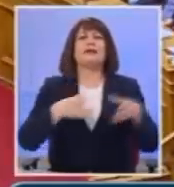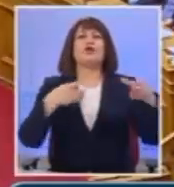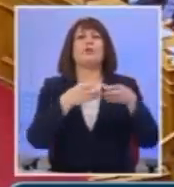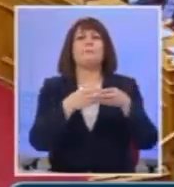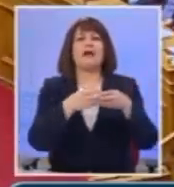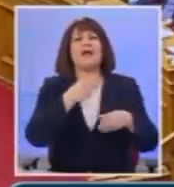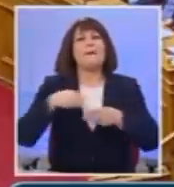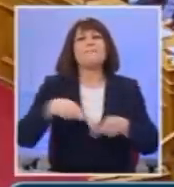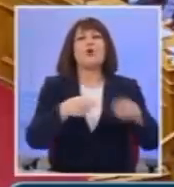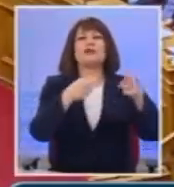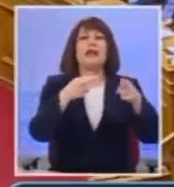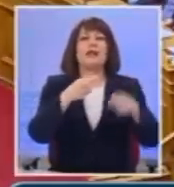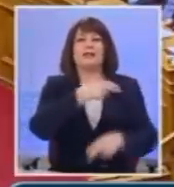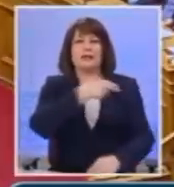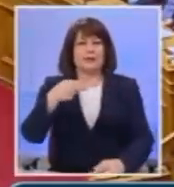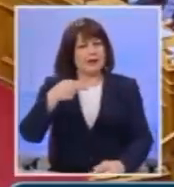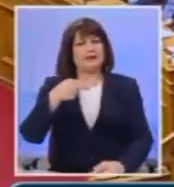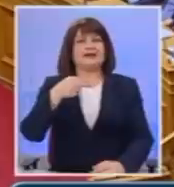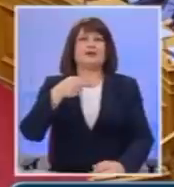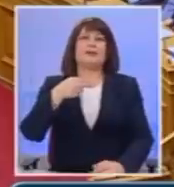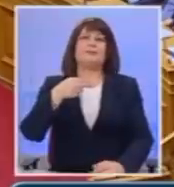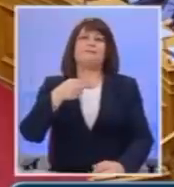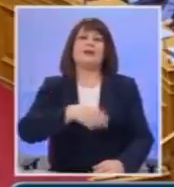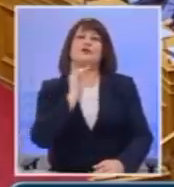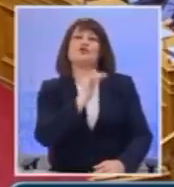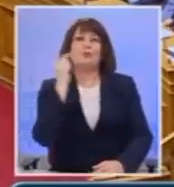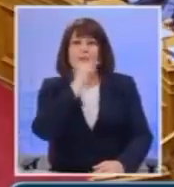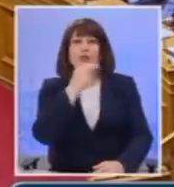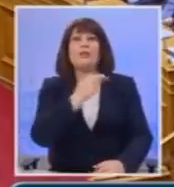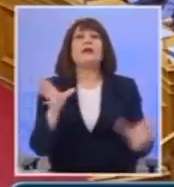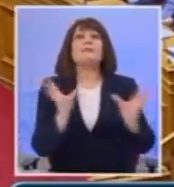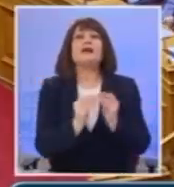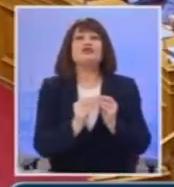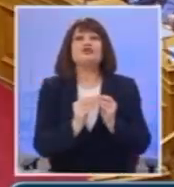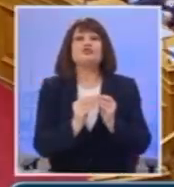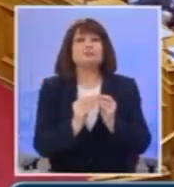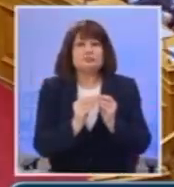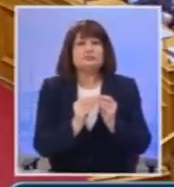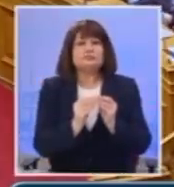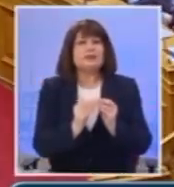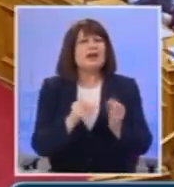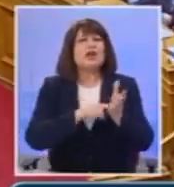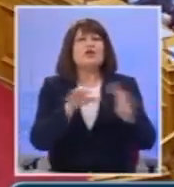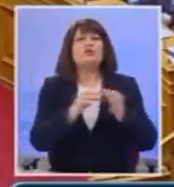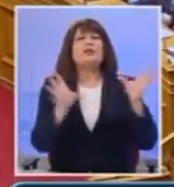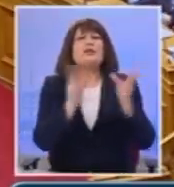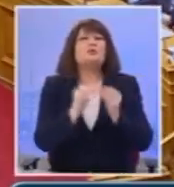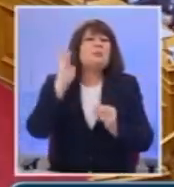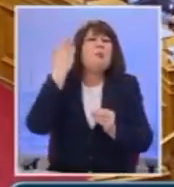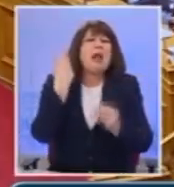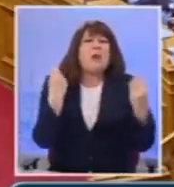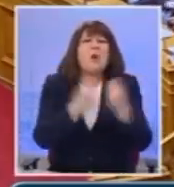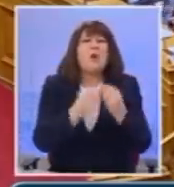Ποταμιού κυρίου Σταύρου Θεοδωράκη προς τον Πρωθυπουργό σχετικά με το αναχρονιστικό νομοσχέδιο για την παιδεία.